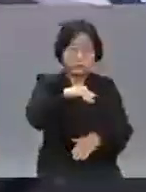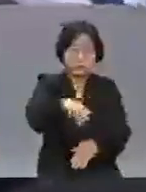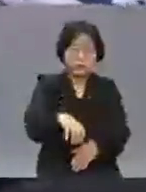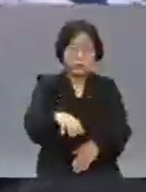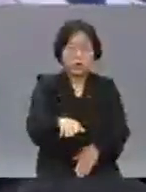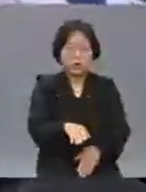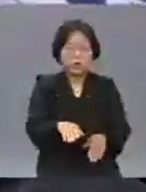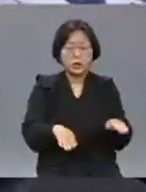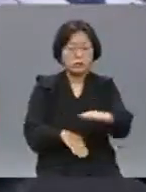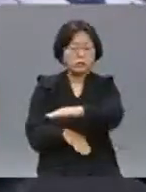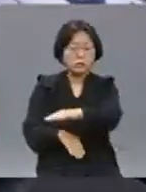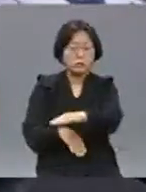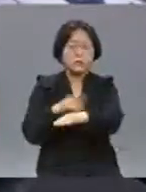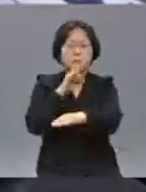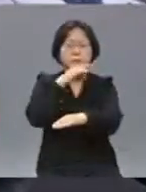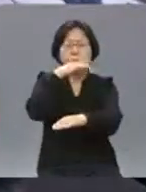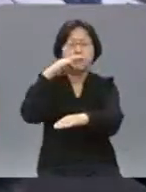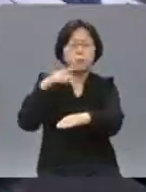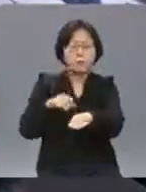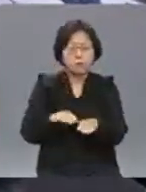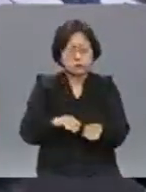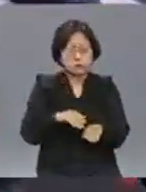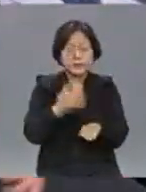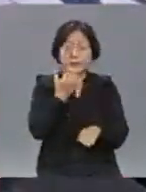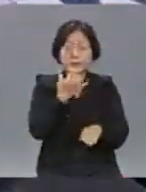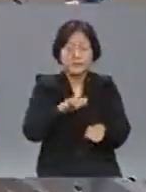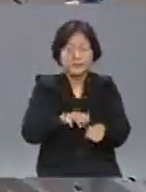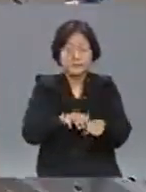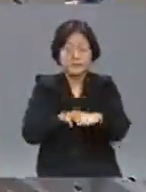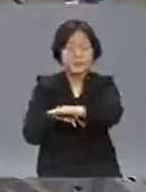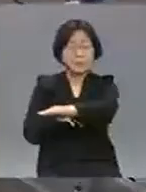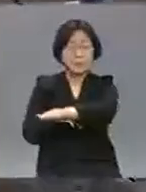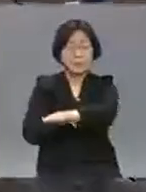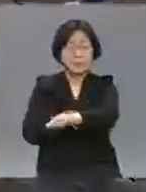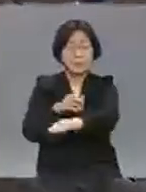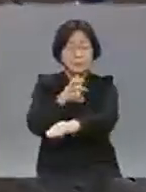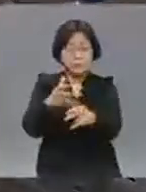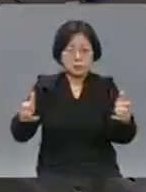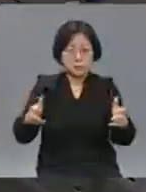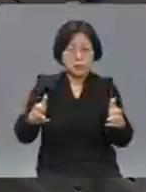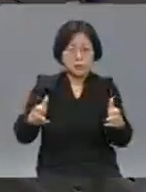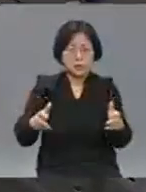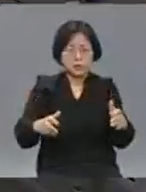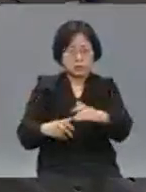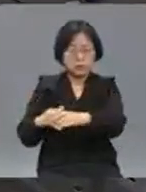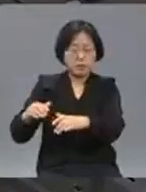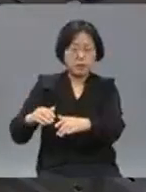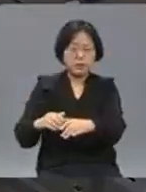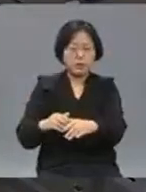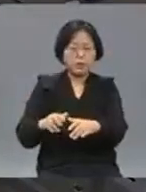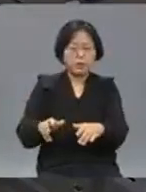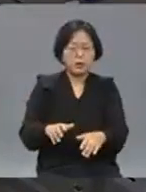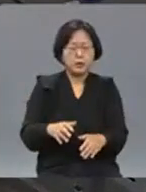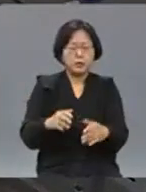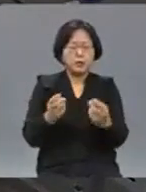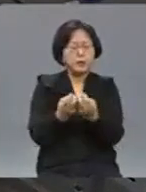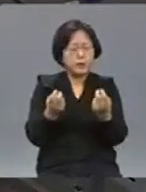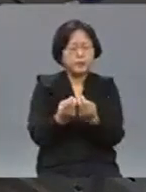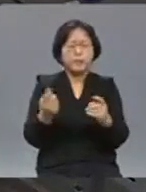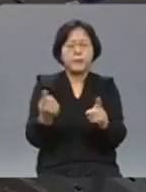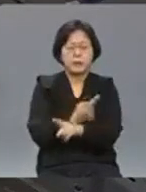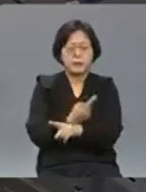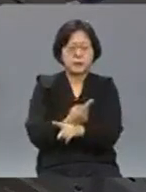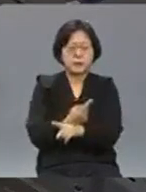입구는 요 분홍색 선 따라서 올라가시면 돼요. 예. 주차장 진입 방식이 기존 우회전에서 직진으로